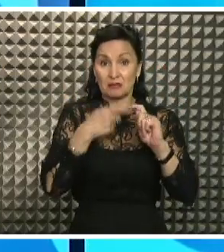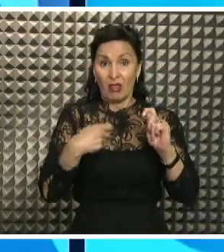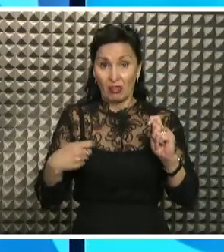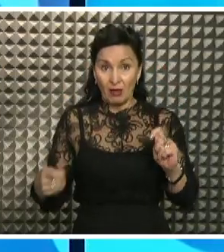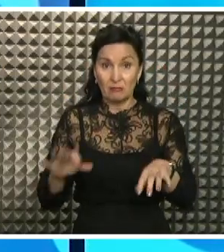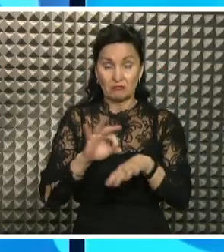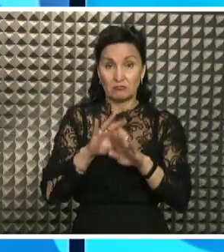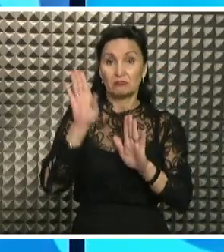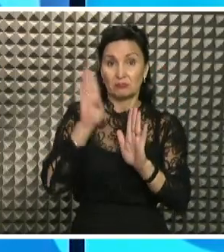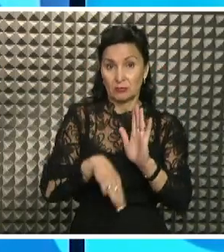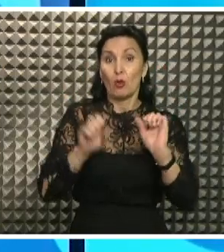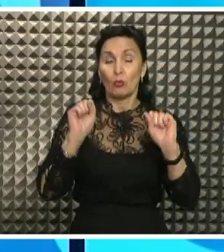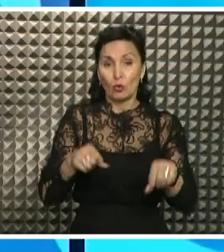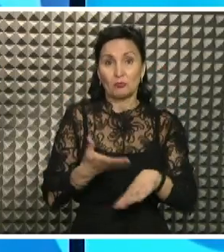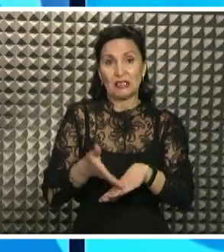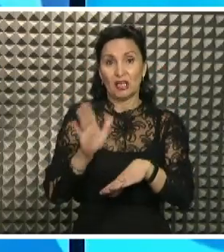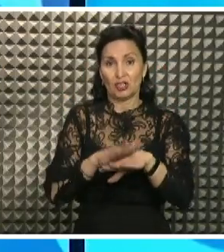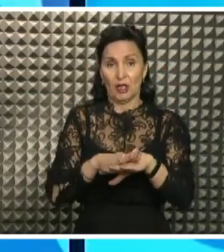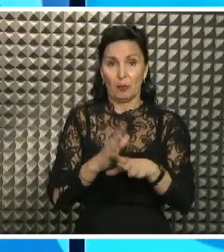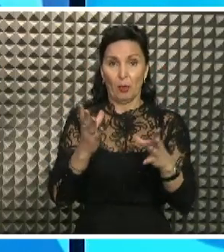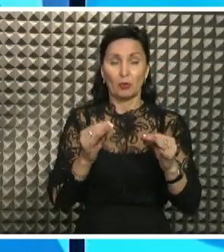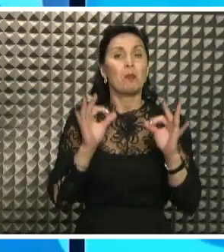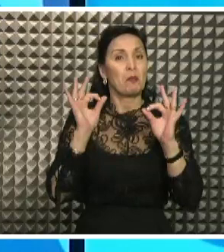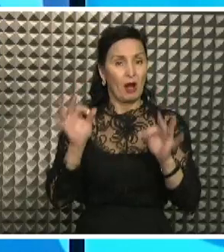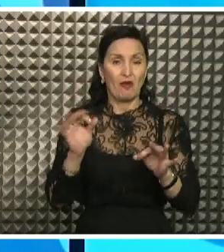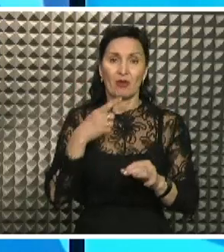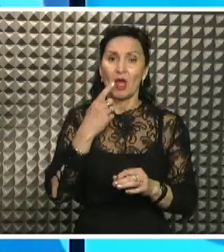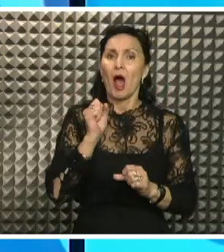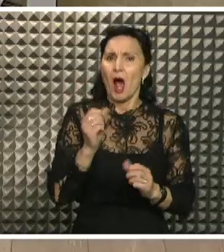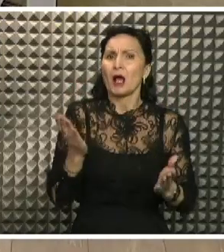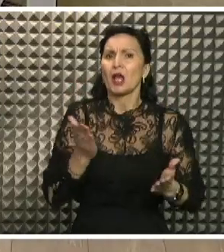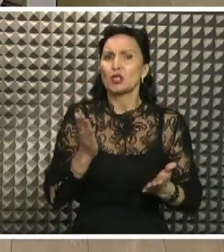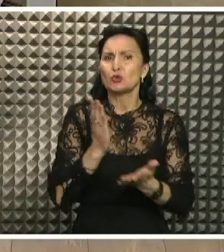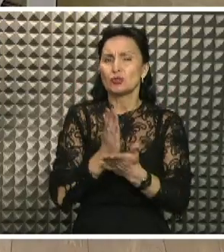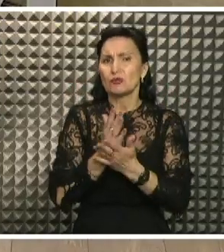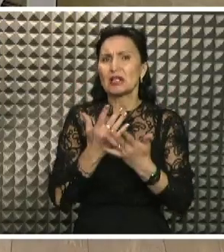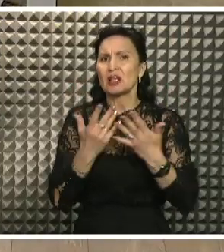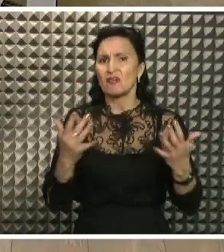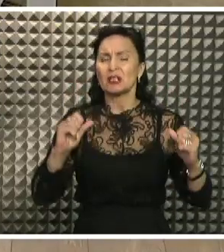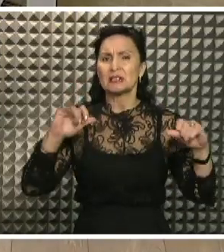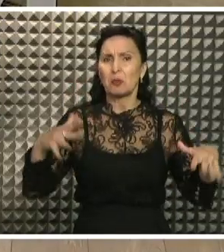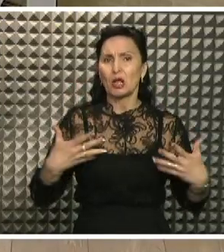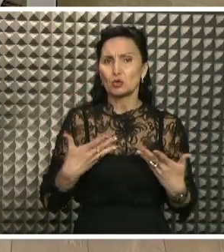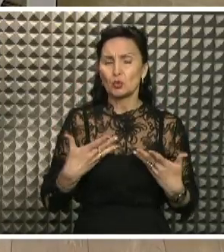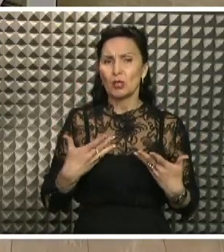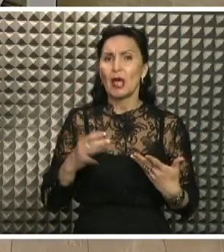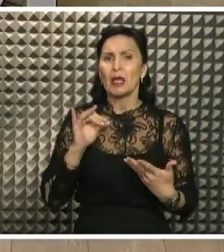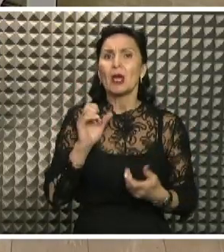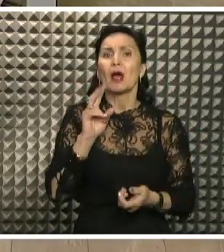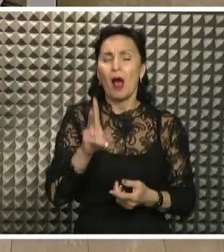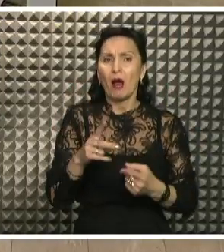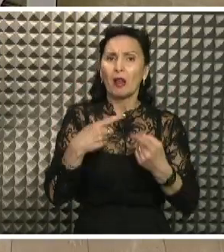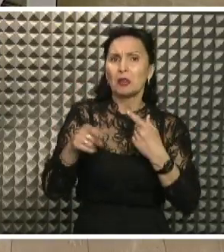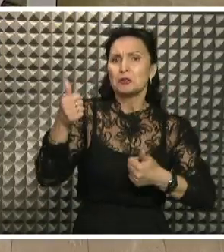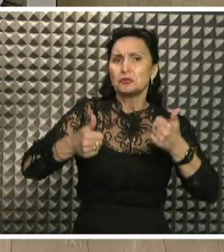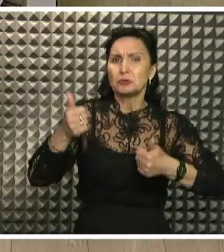то мы можем получить осложнение. Абсолютно правы. А вот какие существуют разновидности простуды, и как отличить